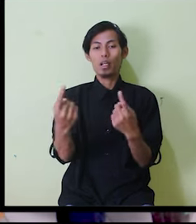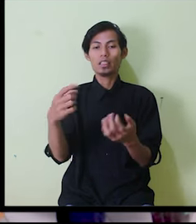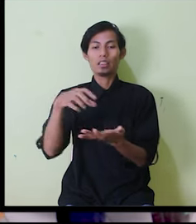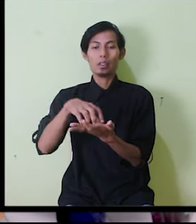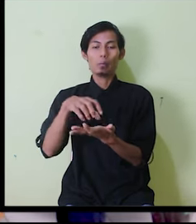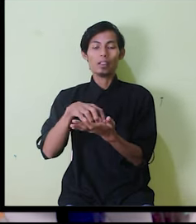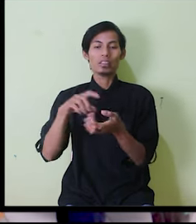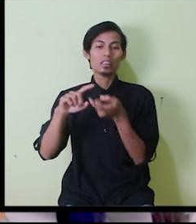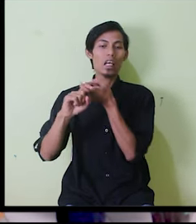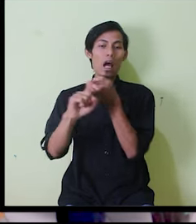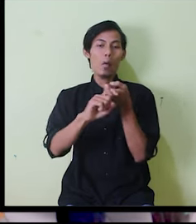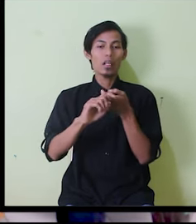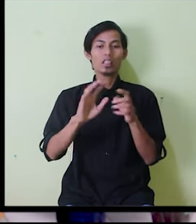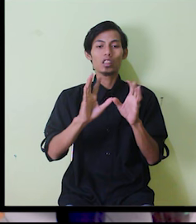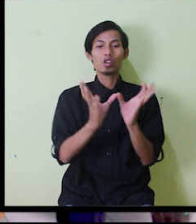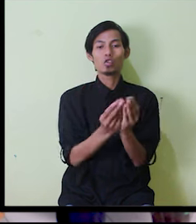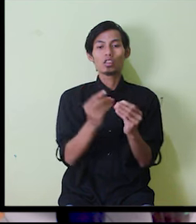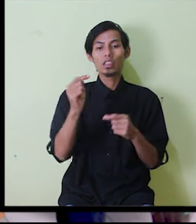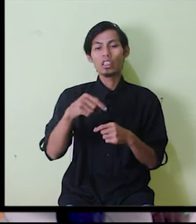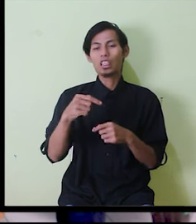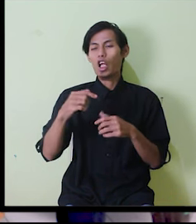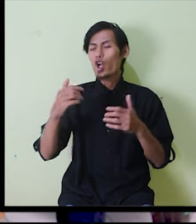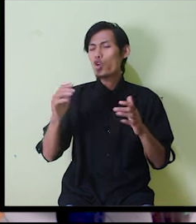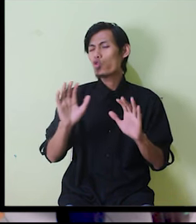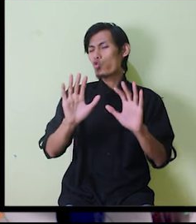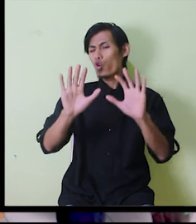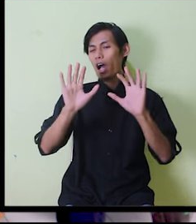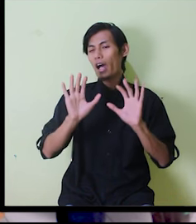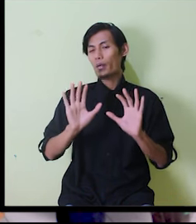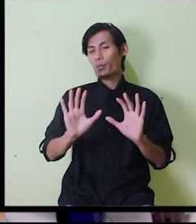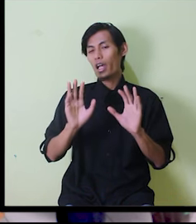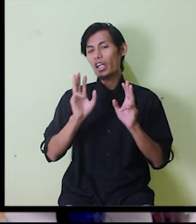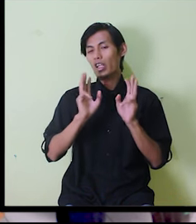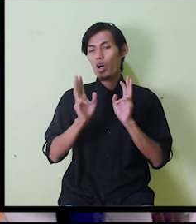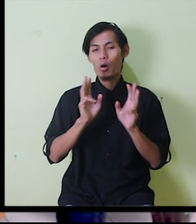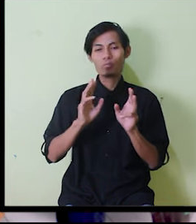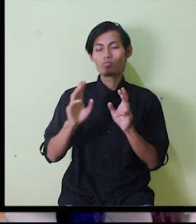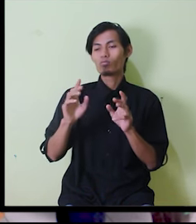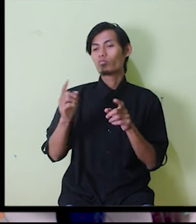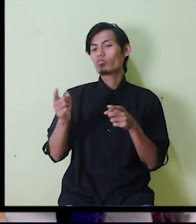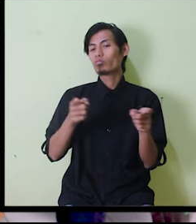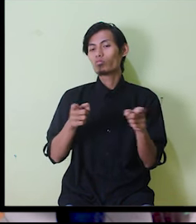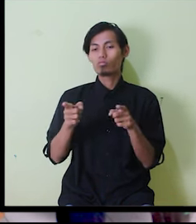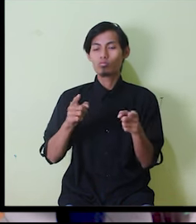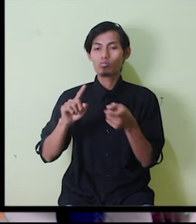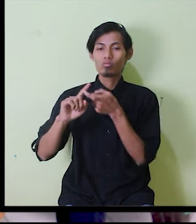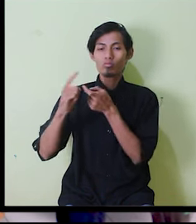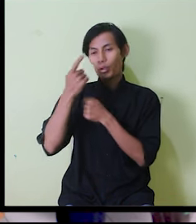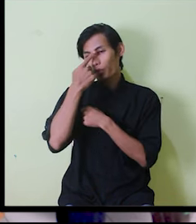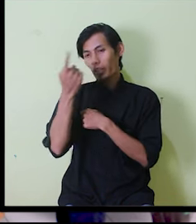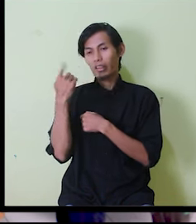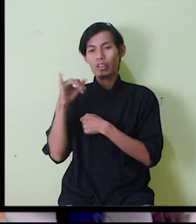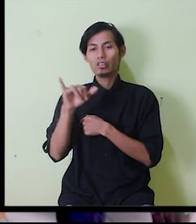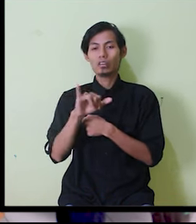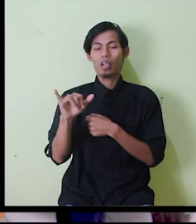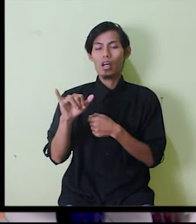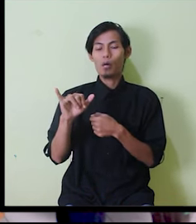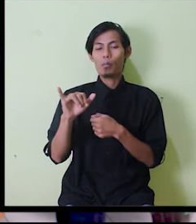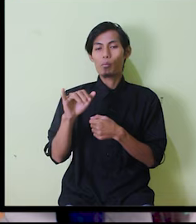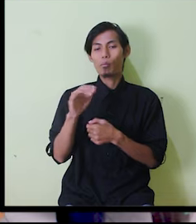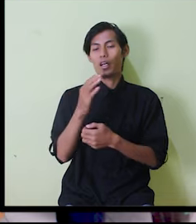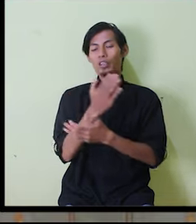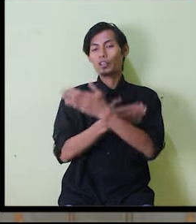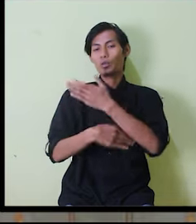inklusi ini luar biasa sekali ya kolaborasi antara pemerintah ee Kelurahan cura Grinting dan teman-teman kelompok di fabel